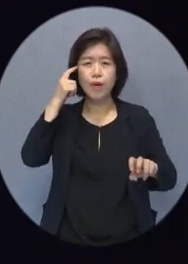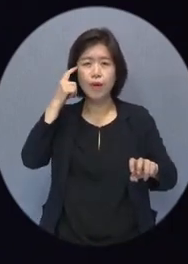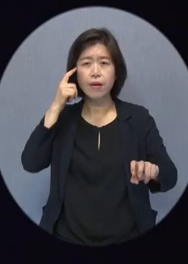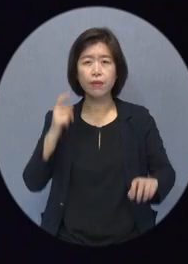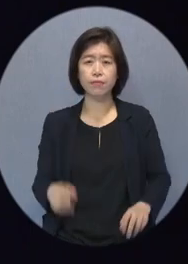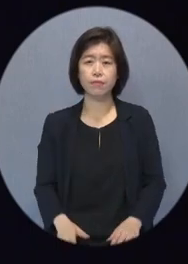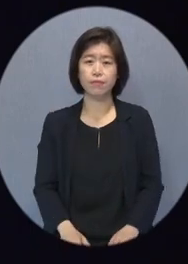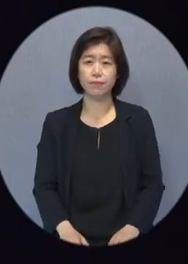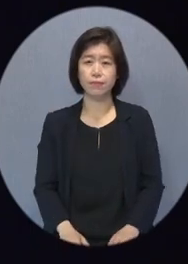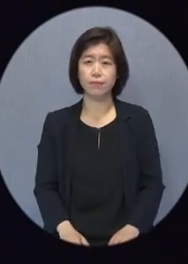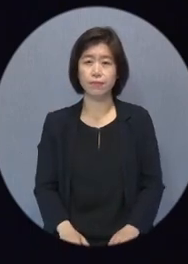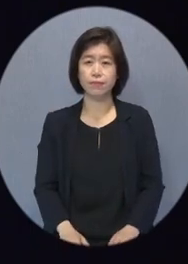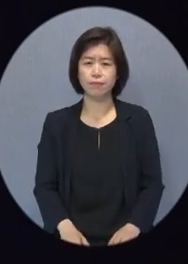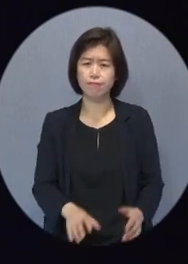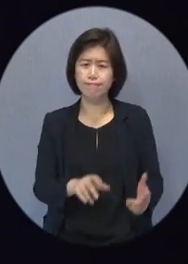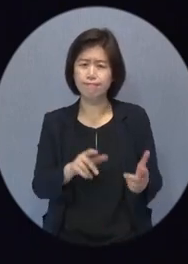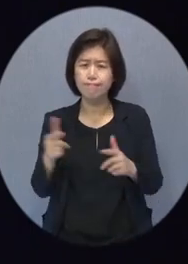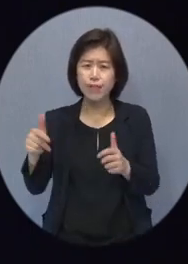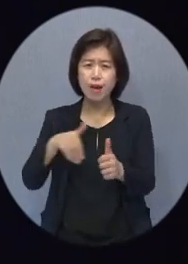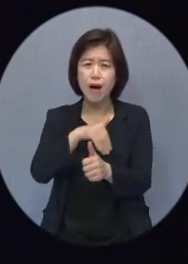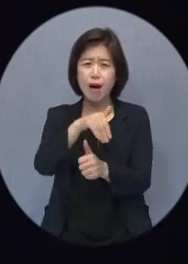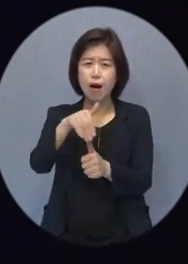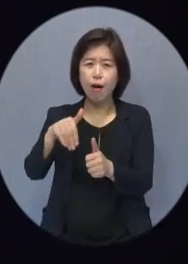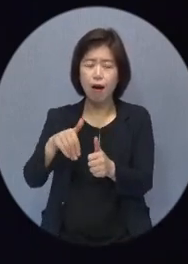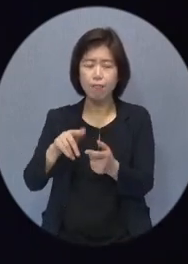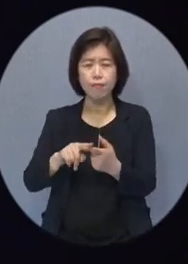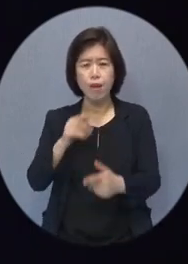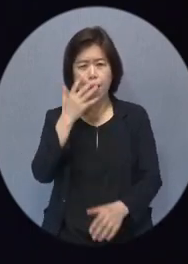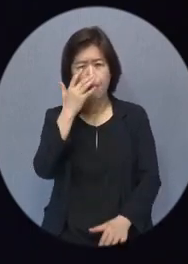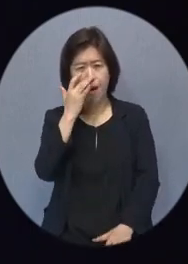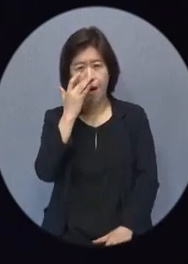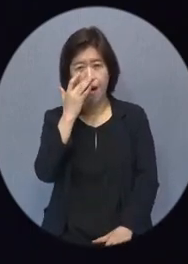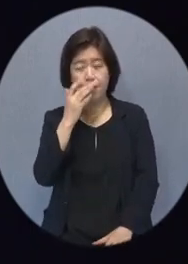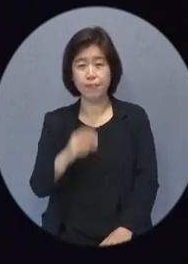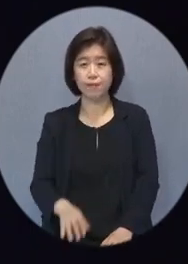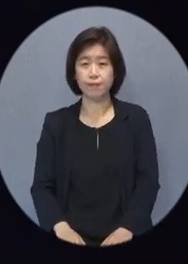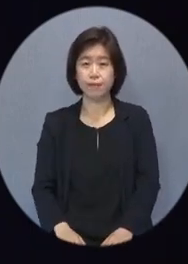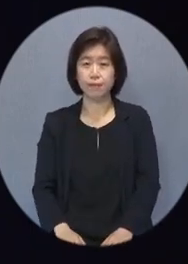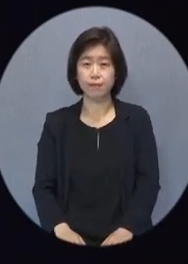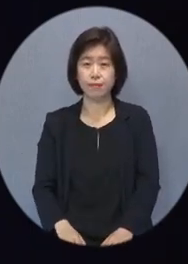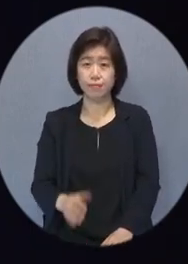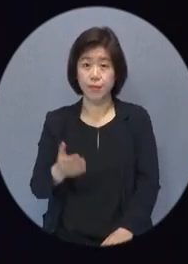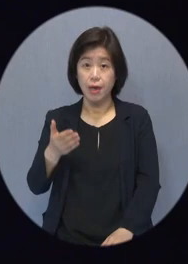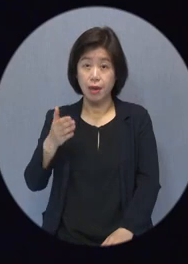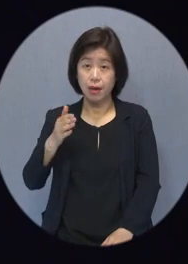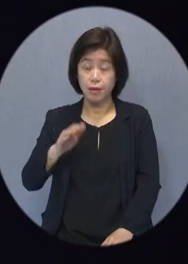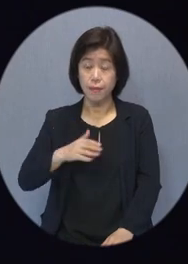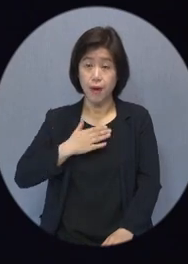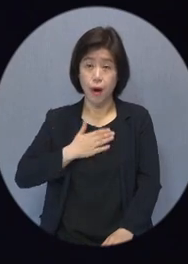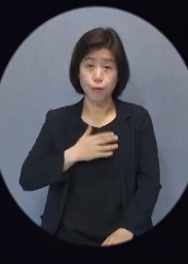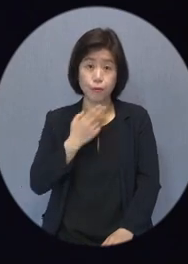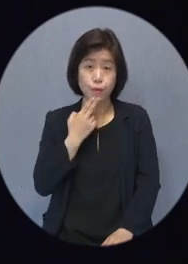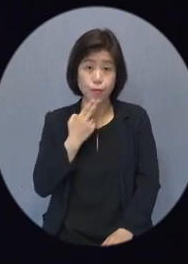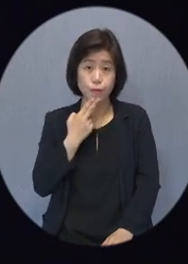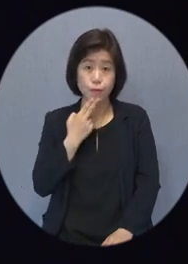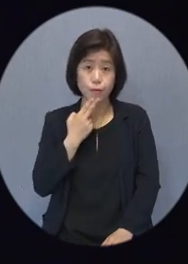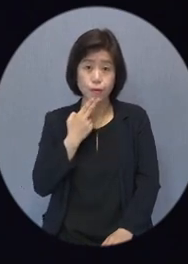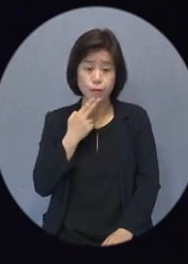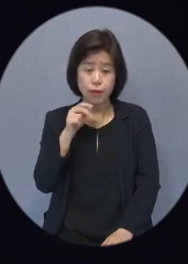모든 것이 알 수 없는 일이었지만 알 수 없는 모든